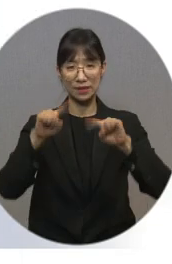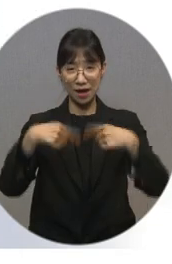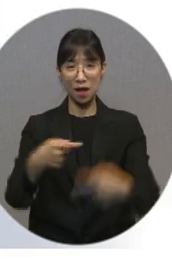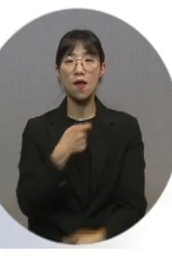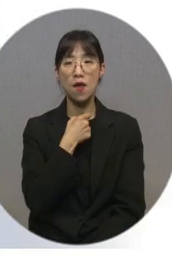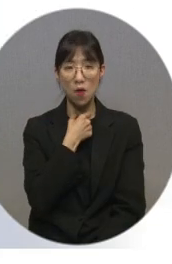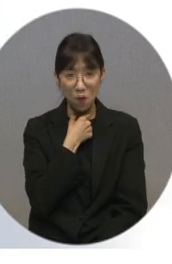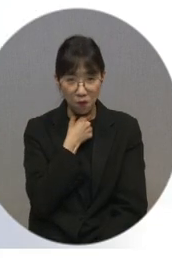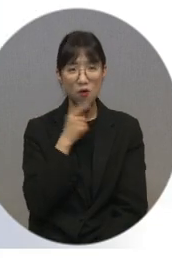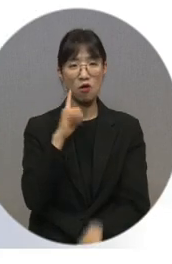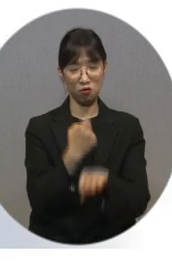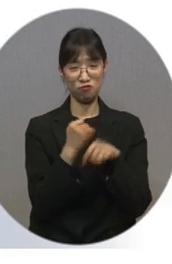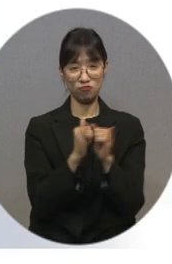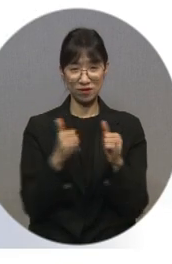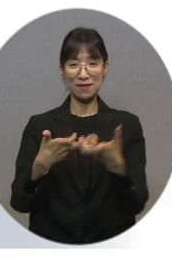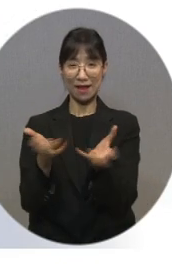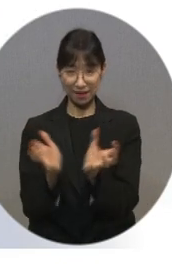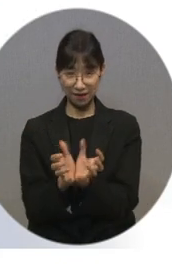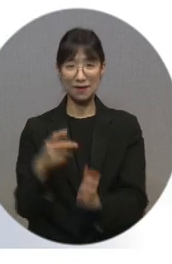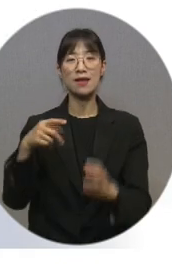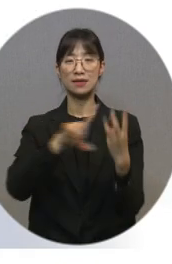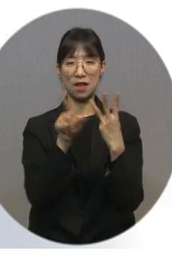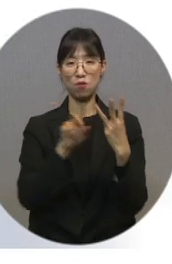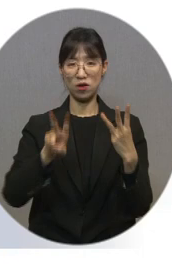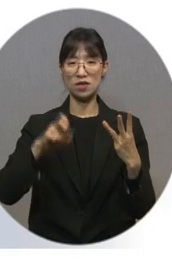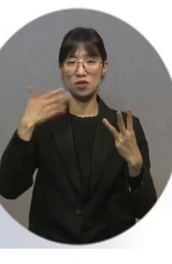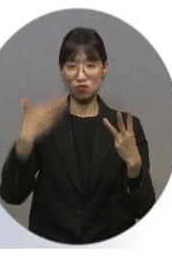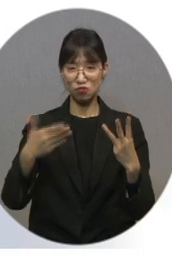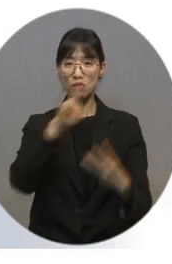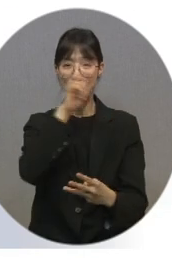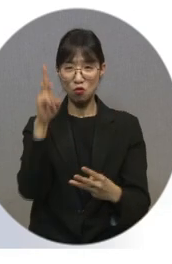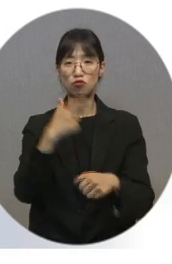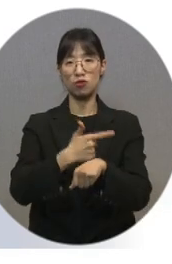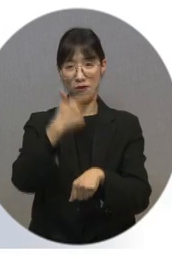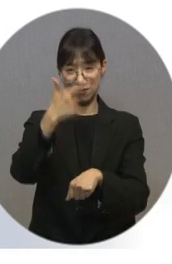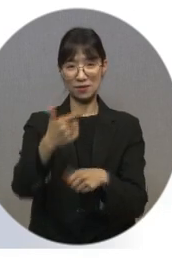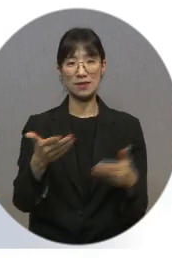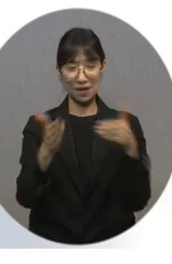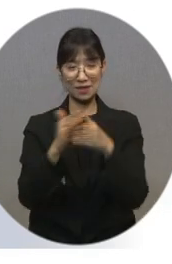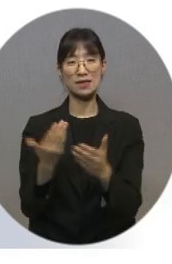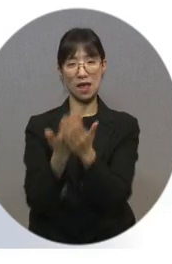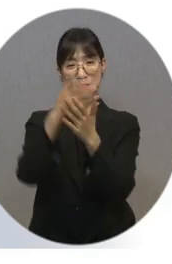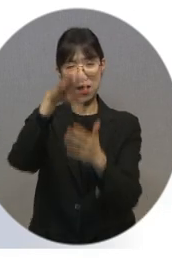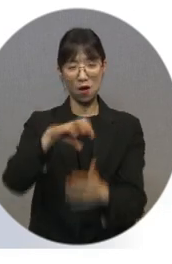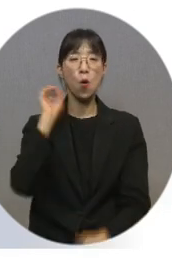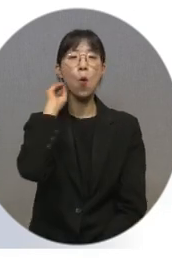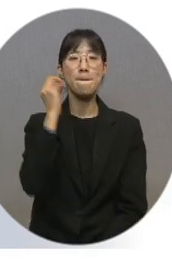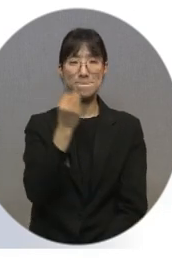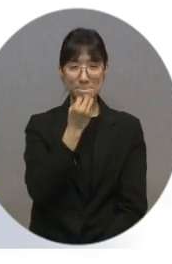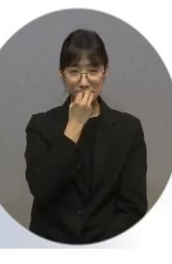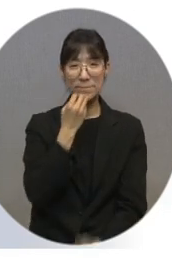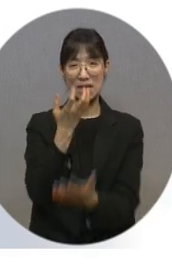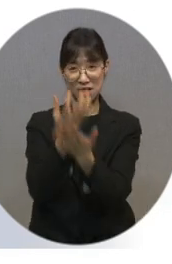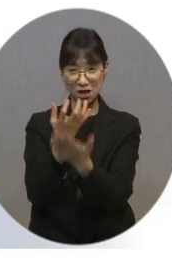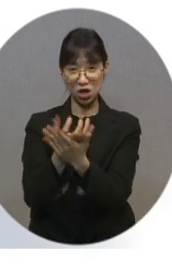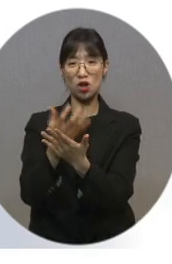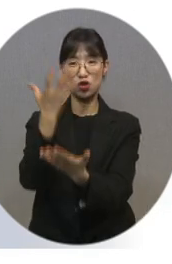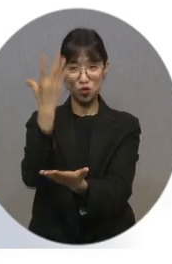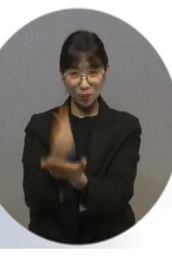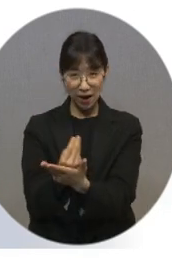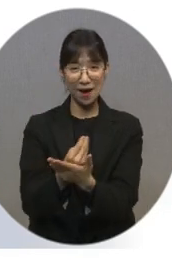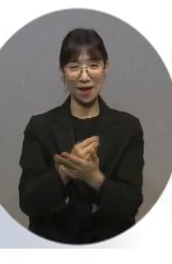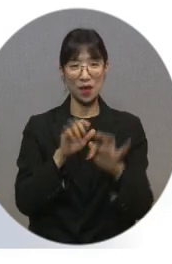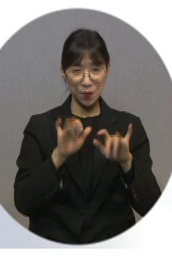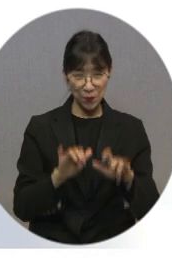원하는 연구자와 단체는 3월 29일 오후 6시까지로 홈페이지에서 응모 양식을 내려받아